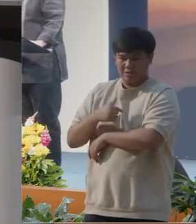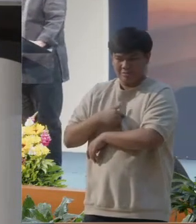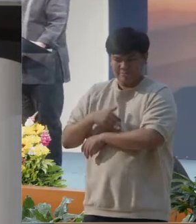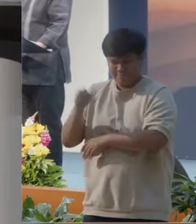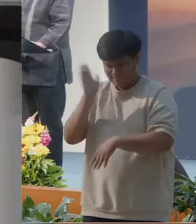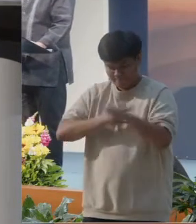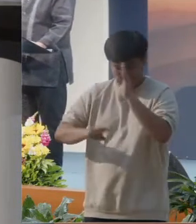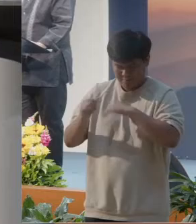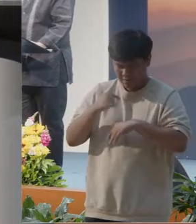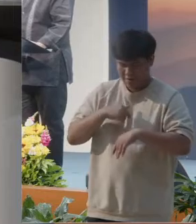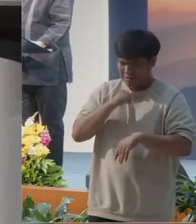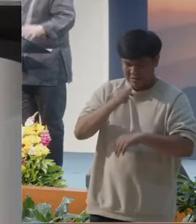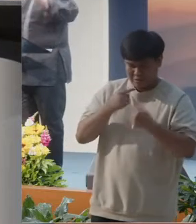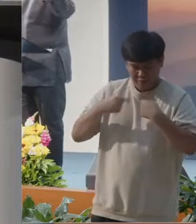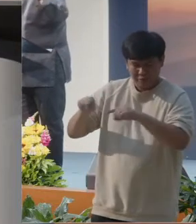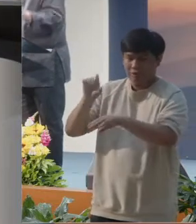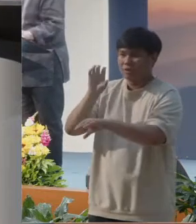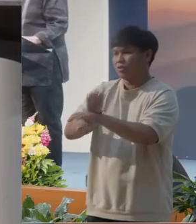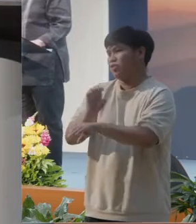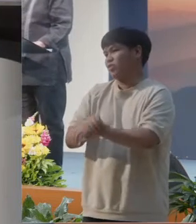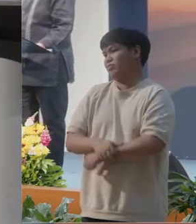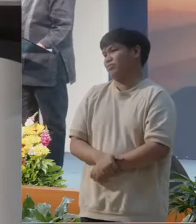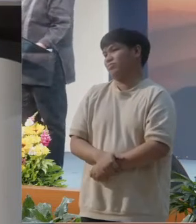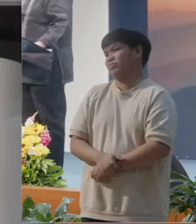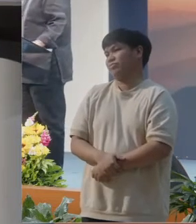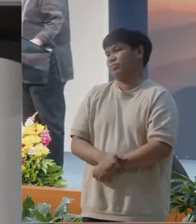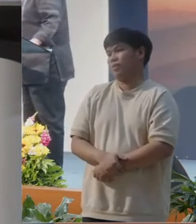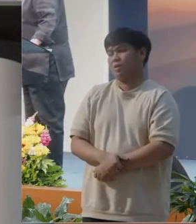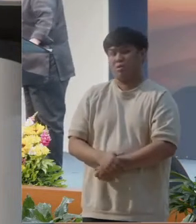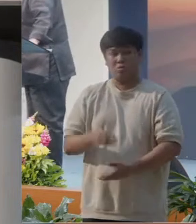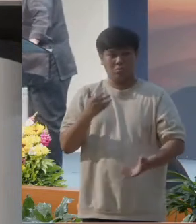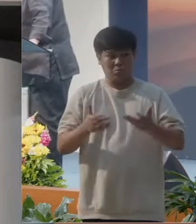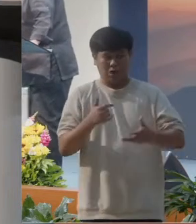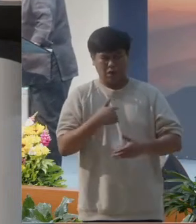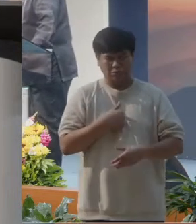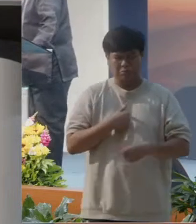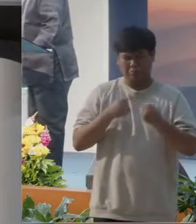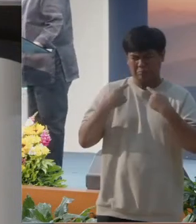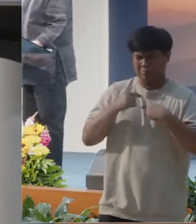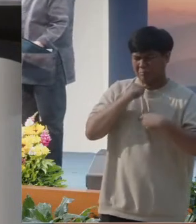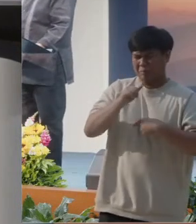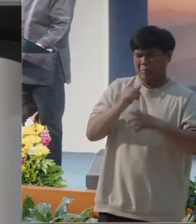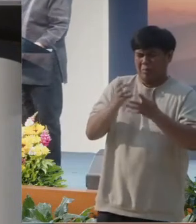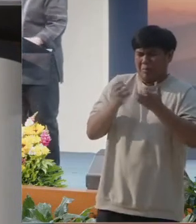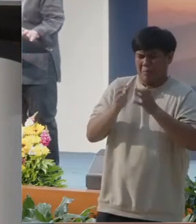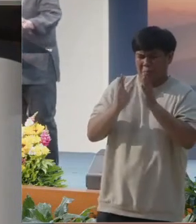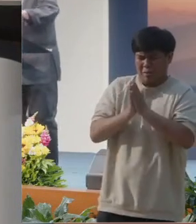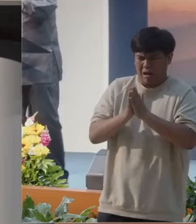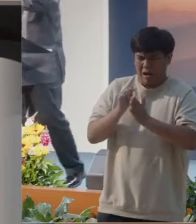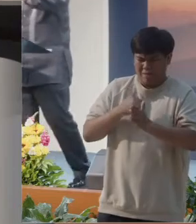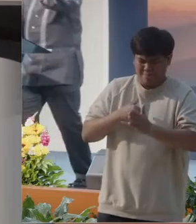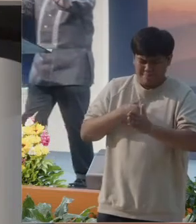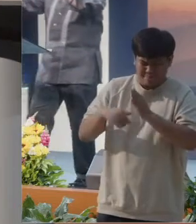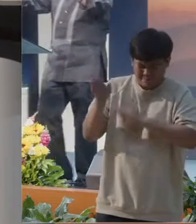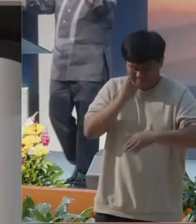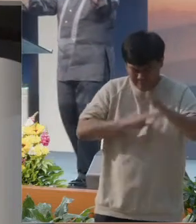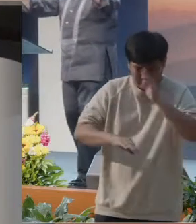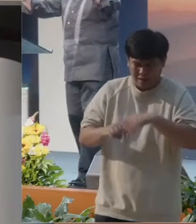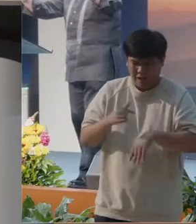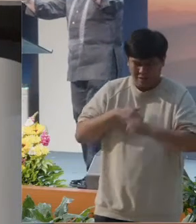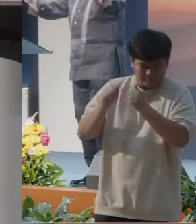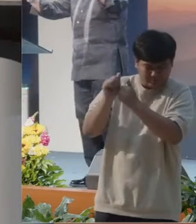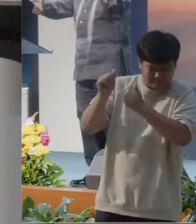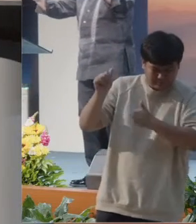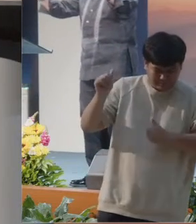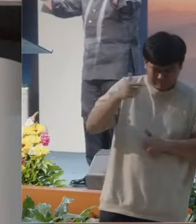pumunta sa simbahan. May pinagdadaanan ako, kaya ayokong manalangin. May pinagdadaanan ako, kaya ako'y lalayo sa